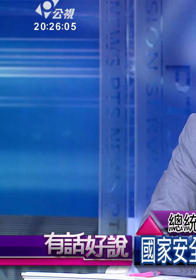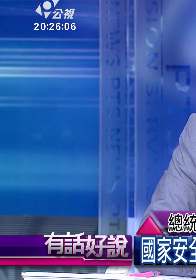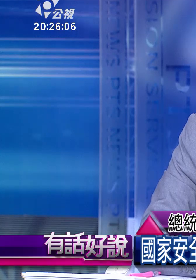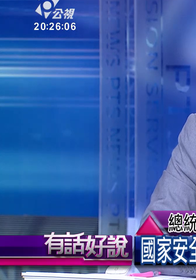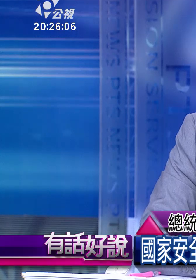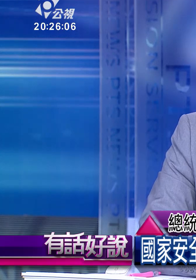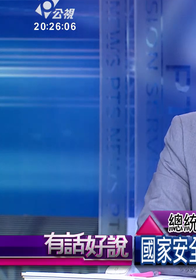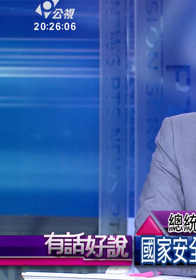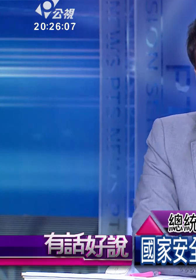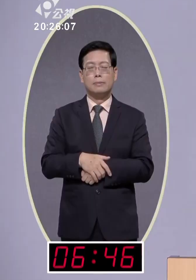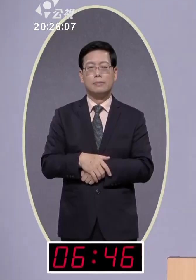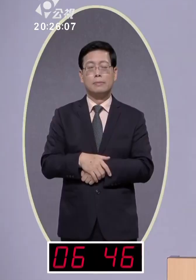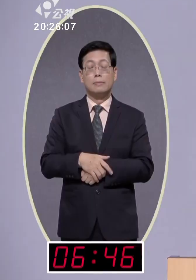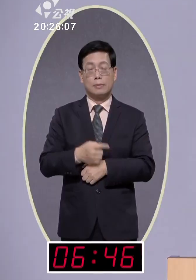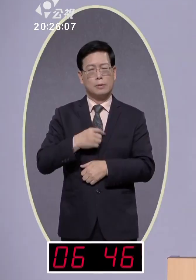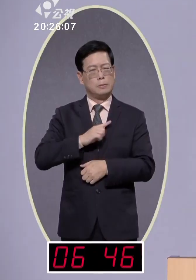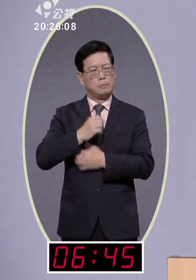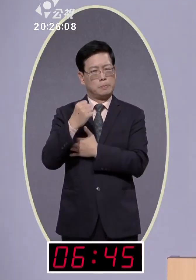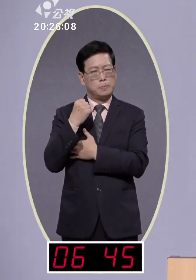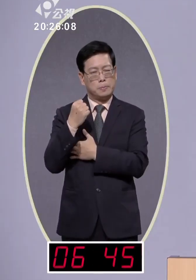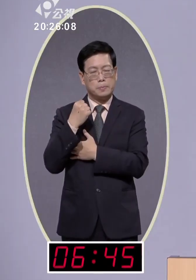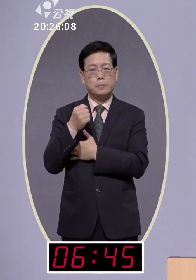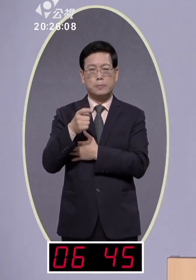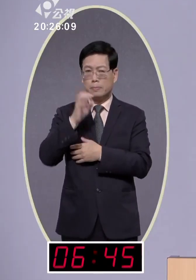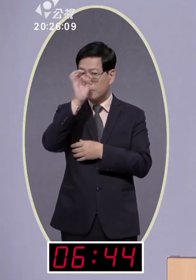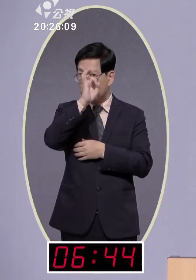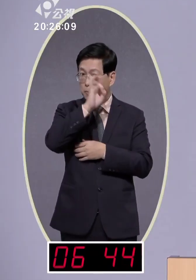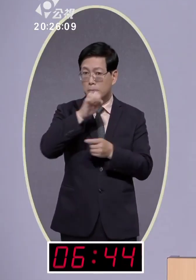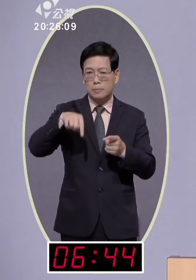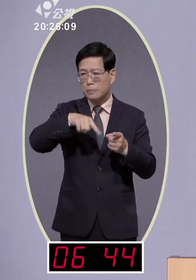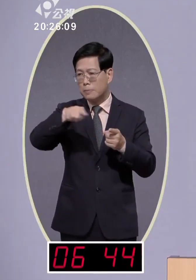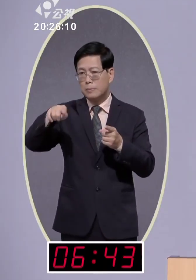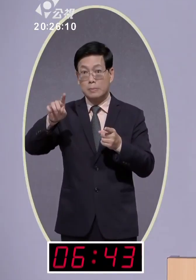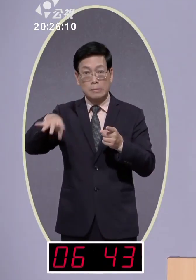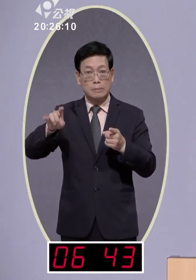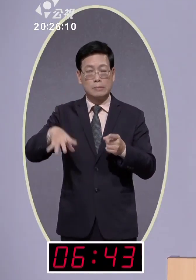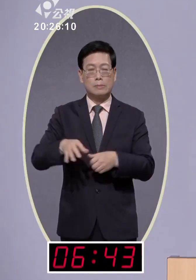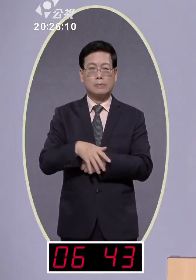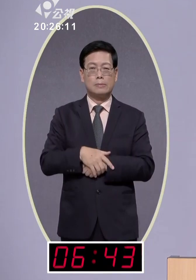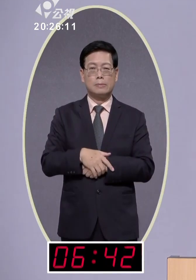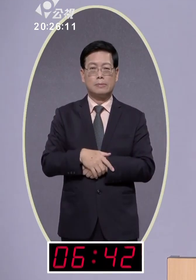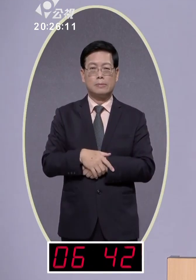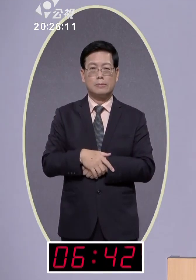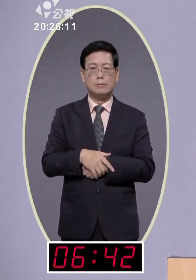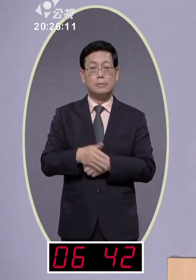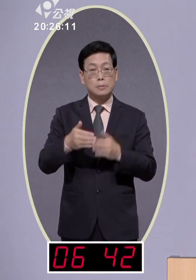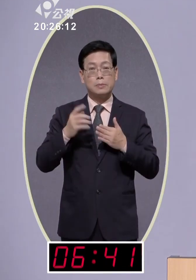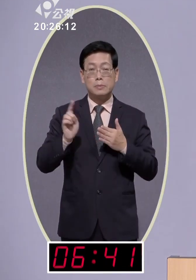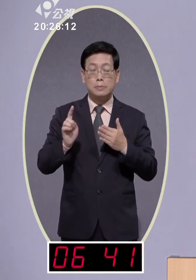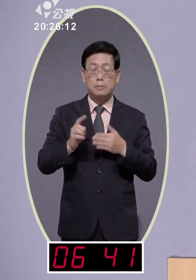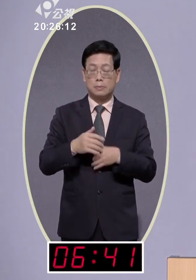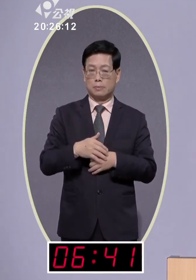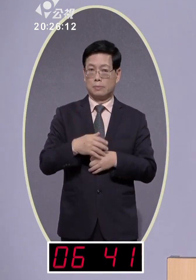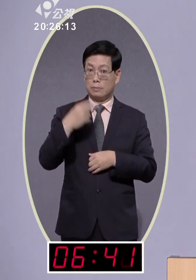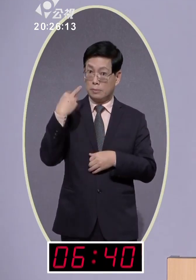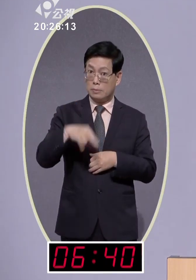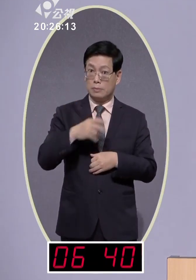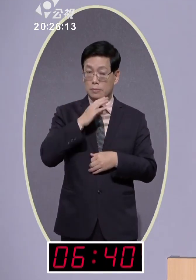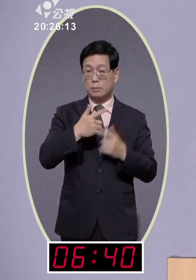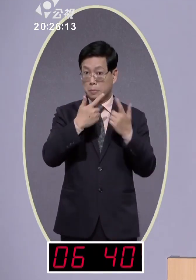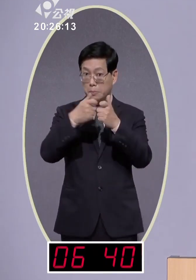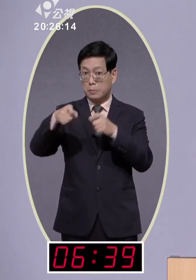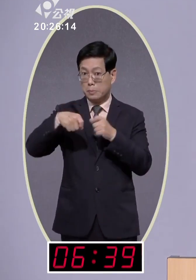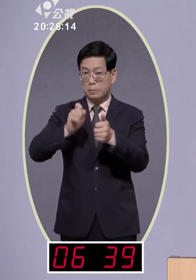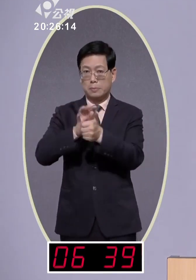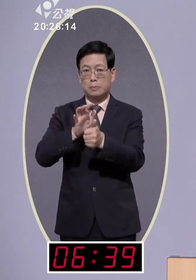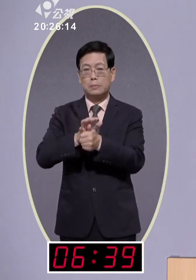政见发表，我们来看看。 我们要努力的去找寻这些人在哪里，需要什么，也必须要对应的政